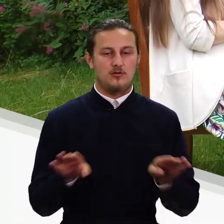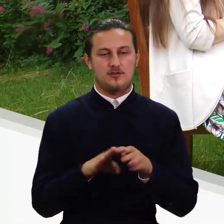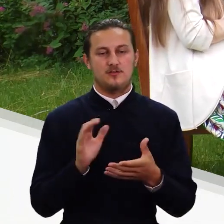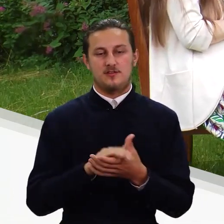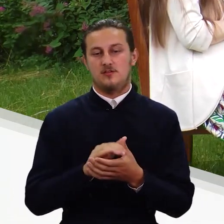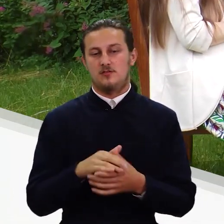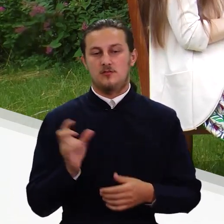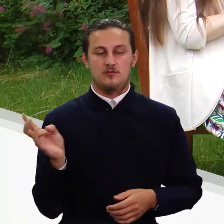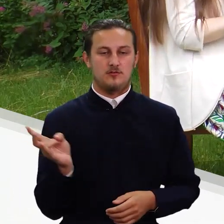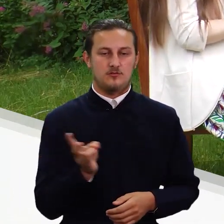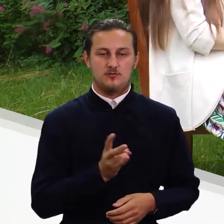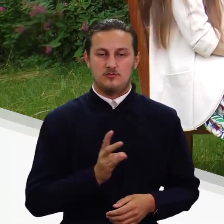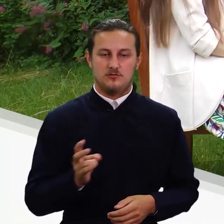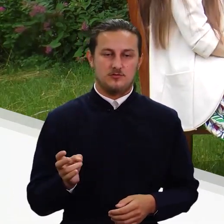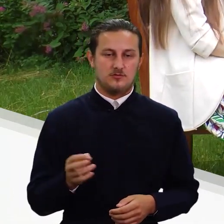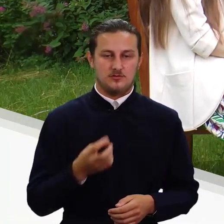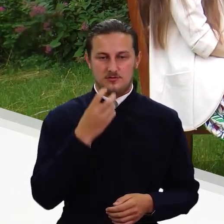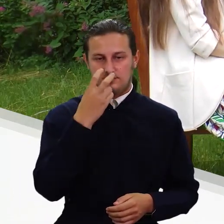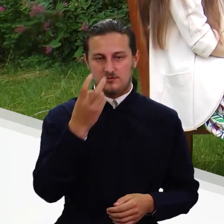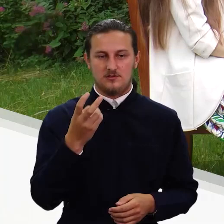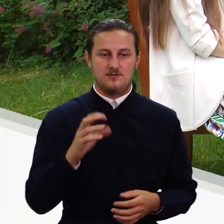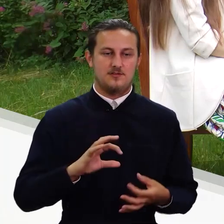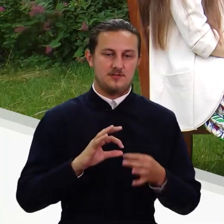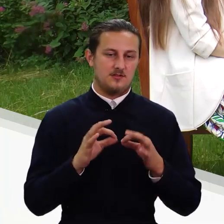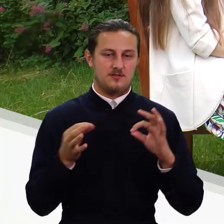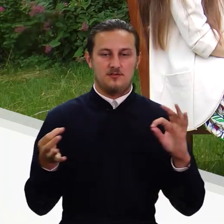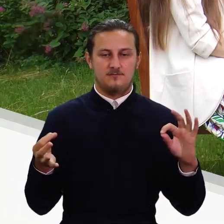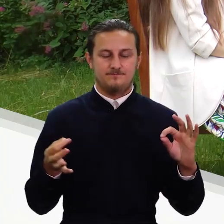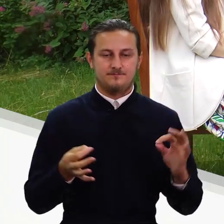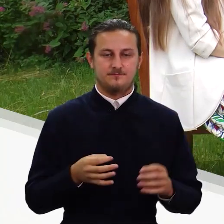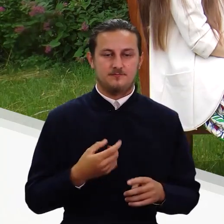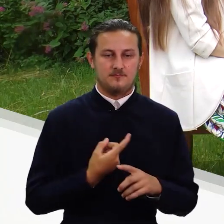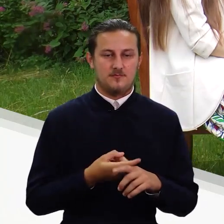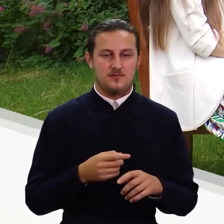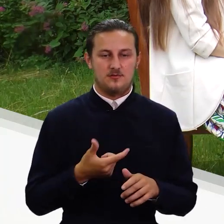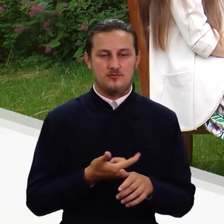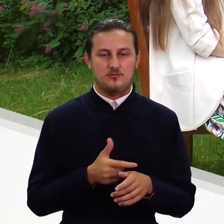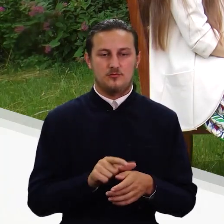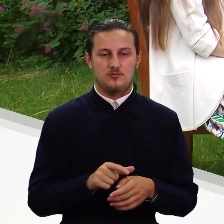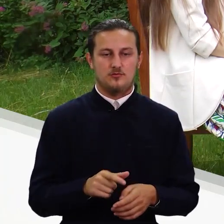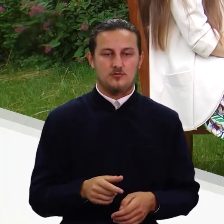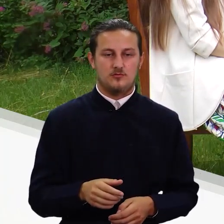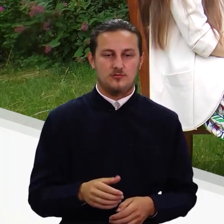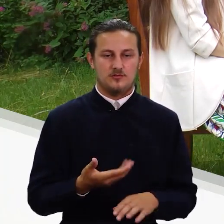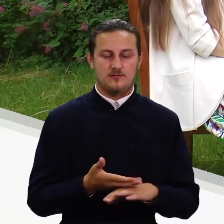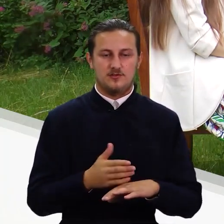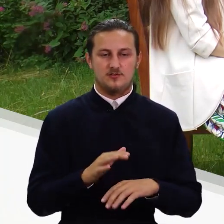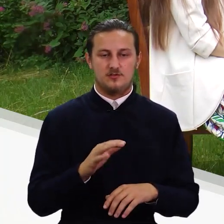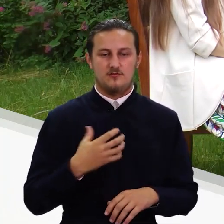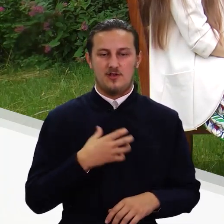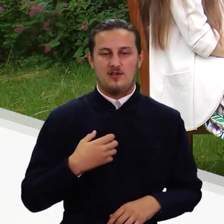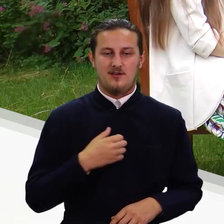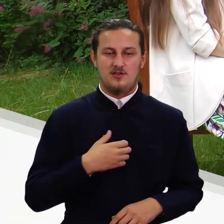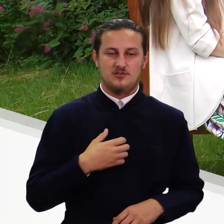треба звертати просто уваги на деталі. Так, це дуже важливий момент. Часто ми не просто не готові, ми не